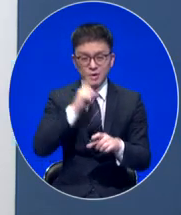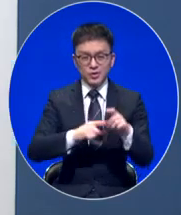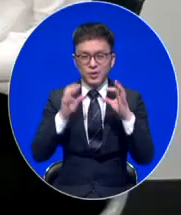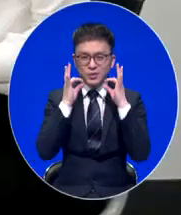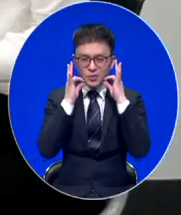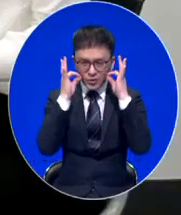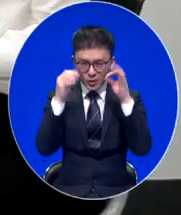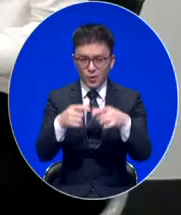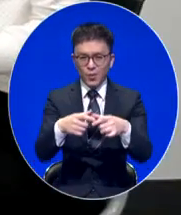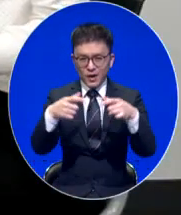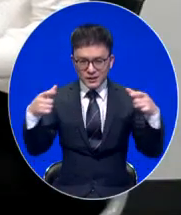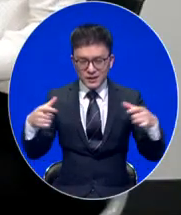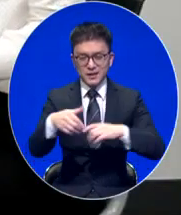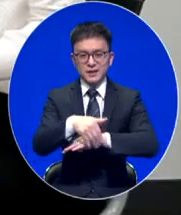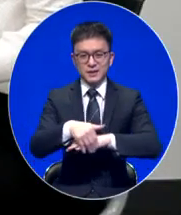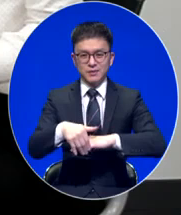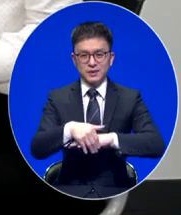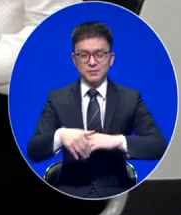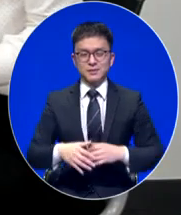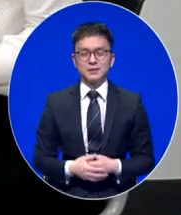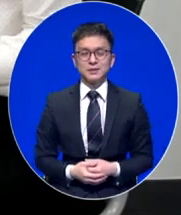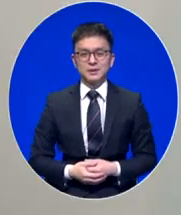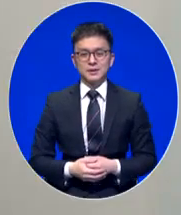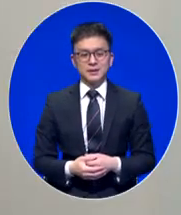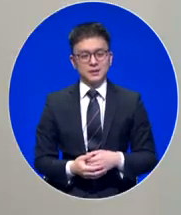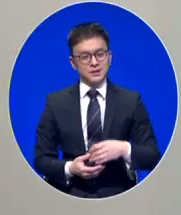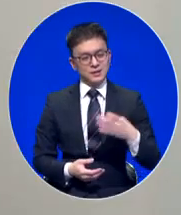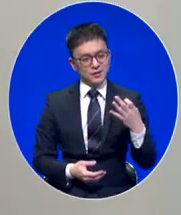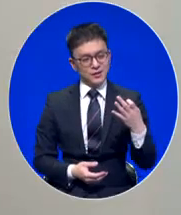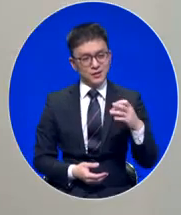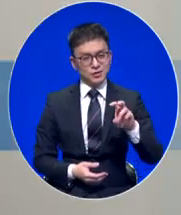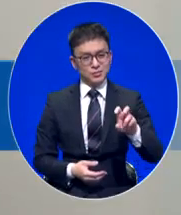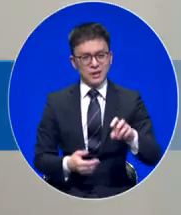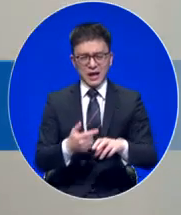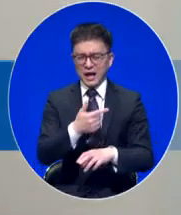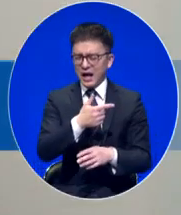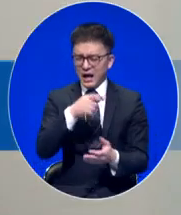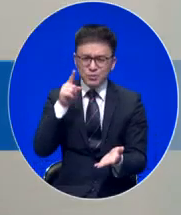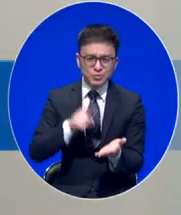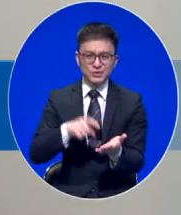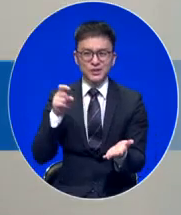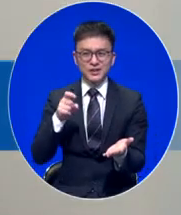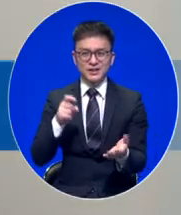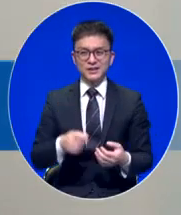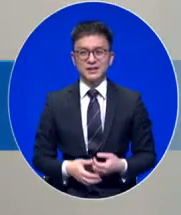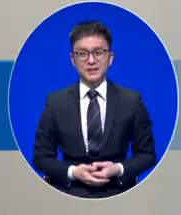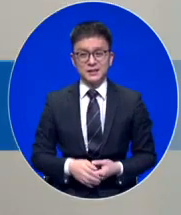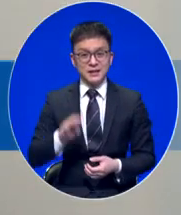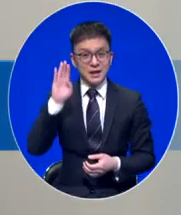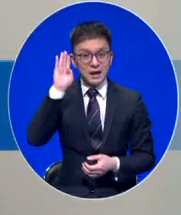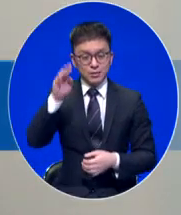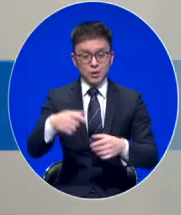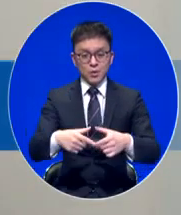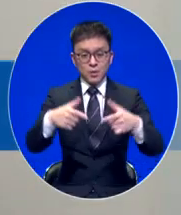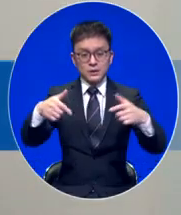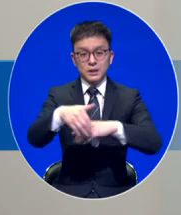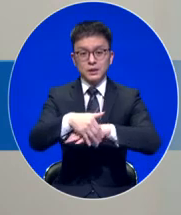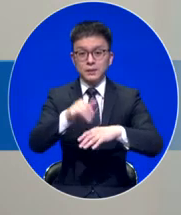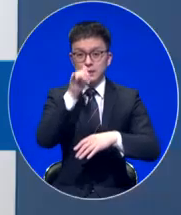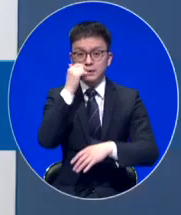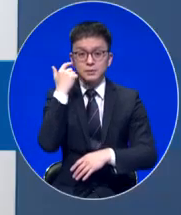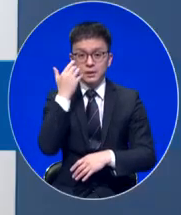나갈 예정인데 14개 스무 개도 사실 굉장히 부족한 수치입니다 앞으로 확대 계획은